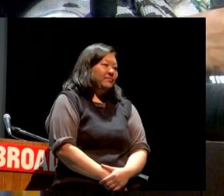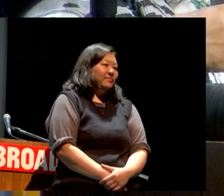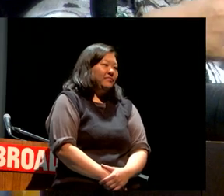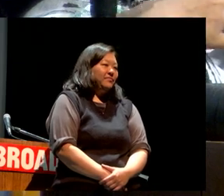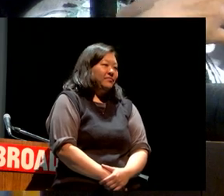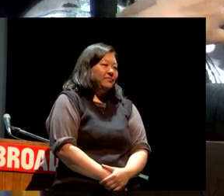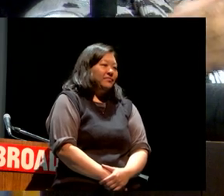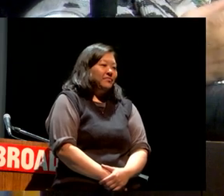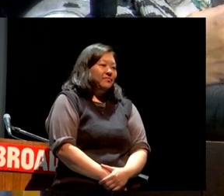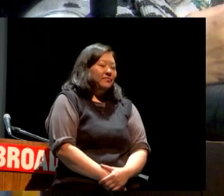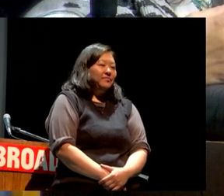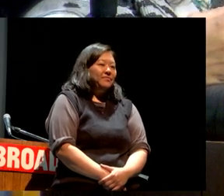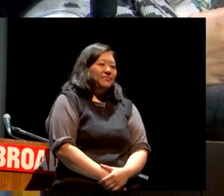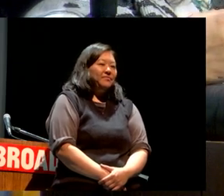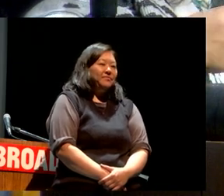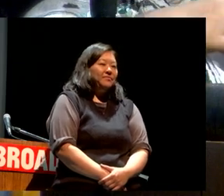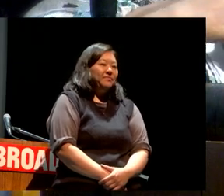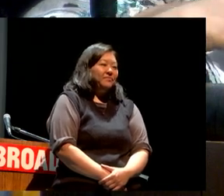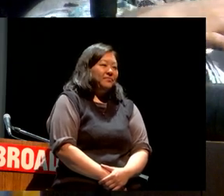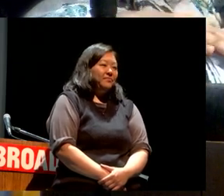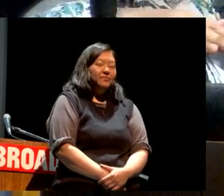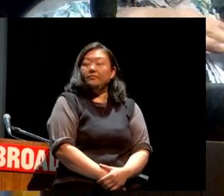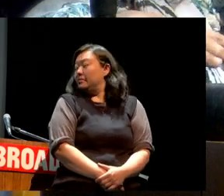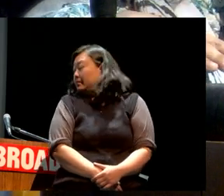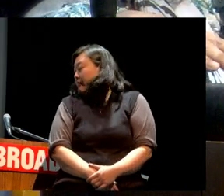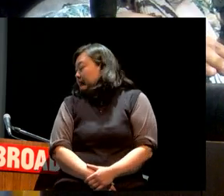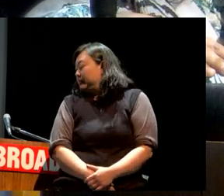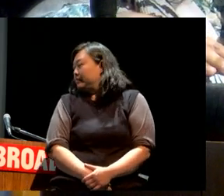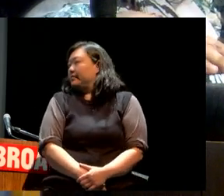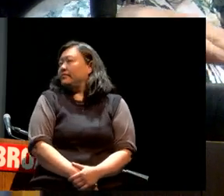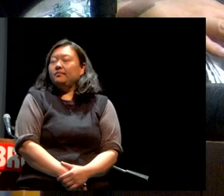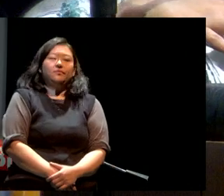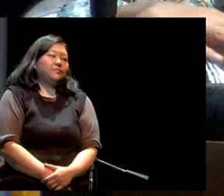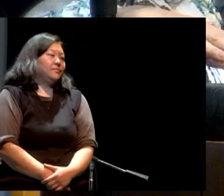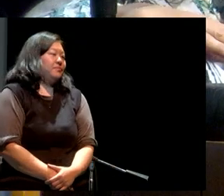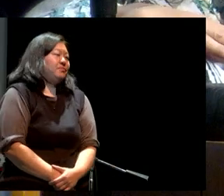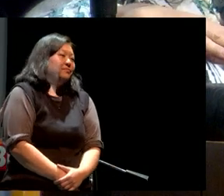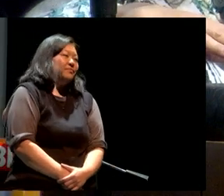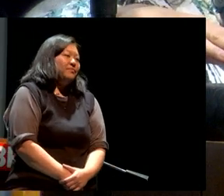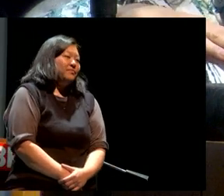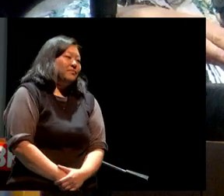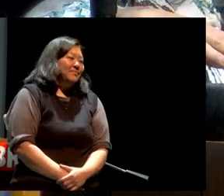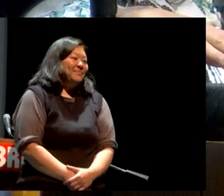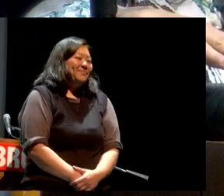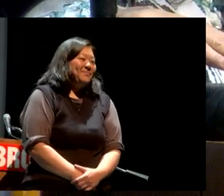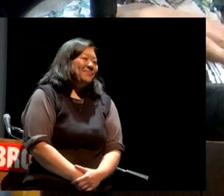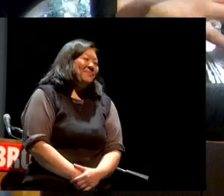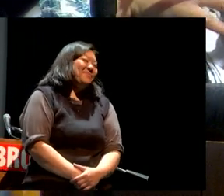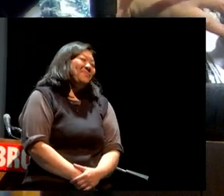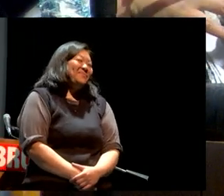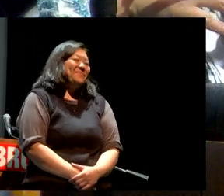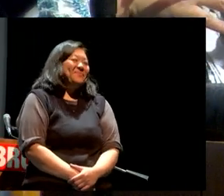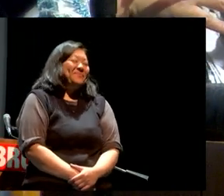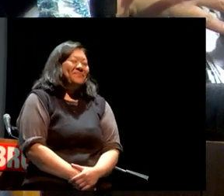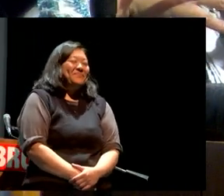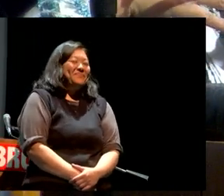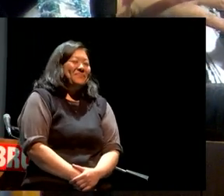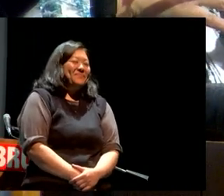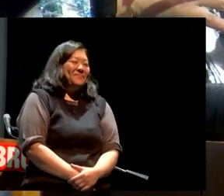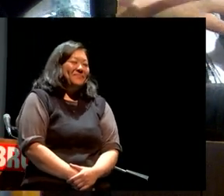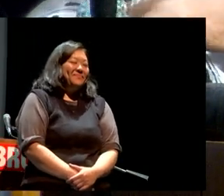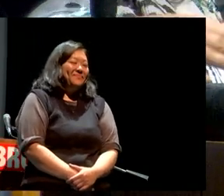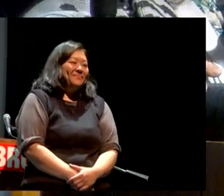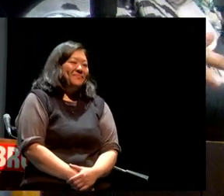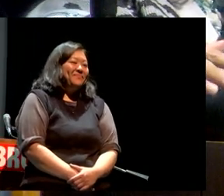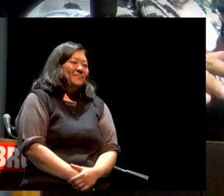日 Apple Music になっちゃって全部溶けちゃったんですけど、怒ってもしょうがなかったんですよね。 Apple Music はそういう感じ